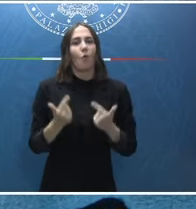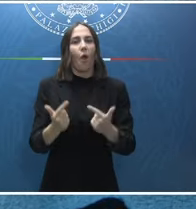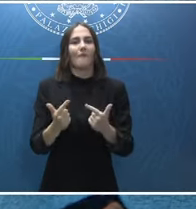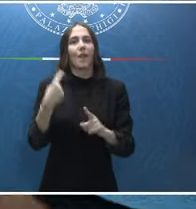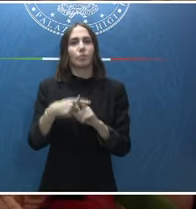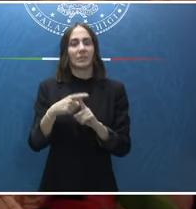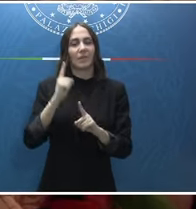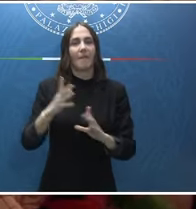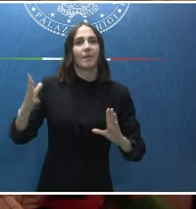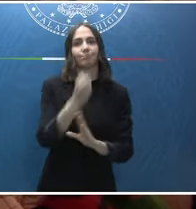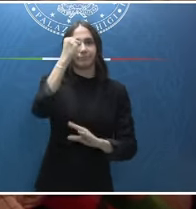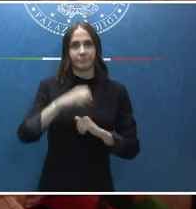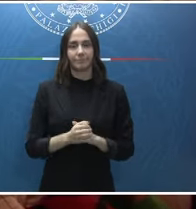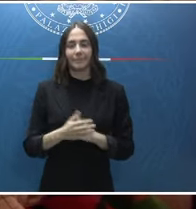Grazie.